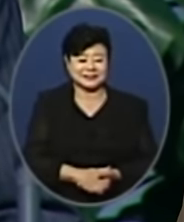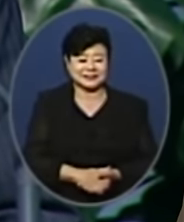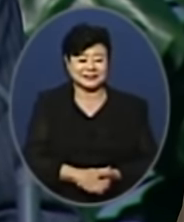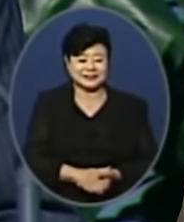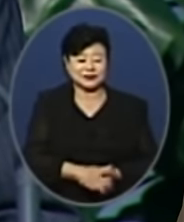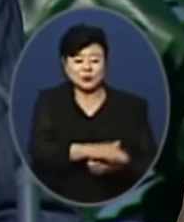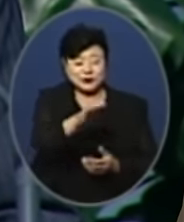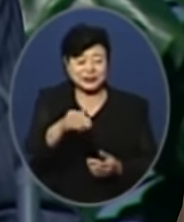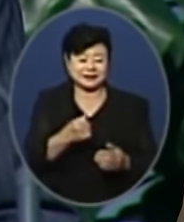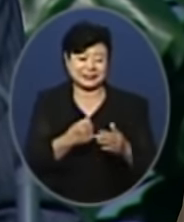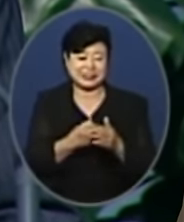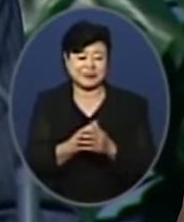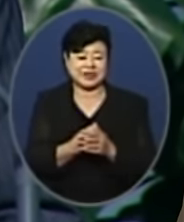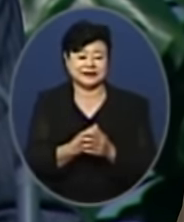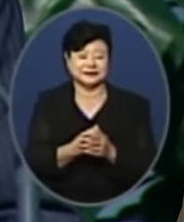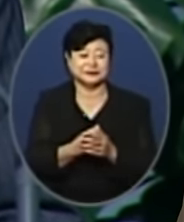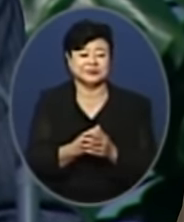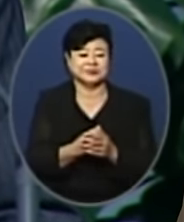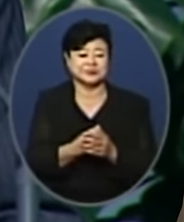우리는 그러므로